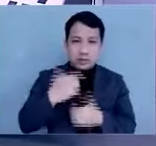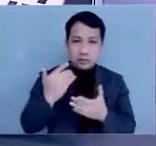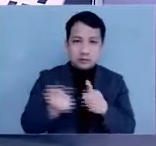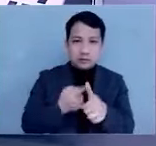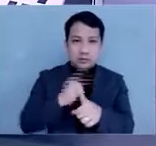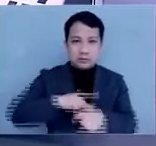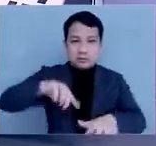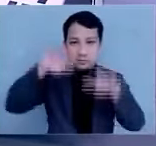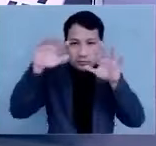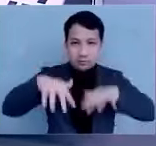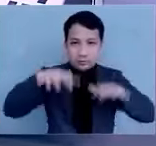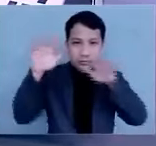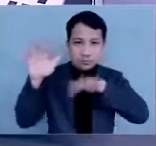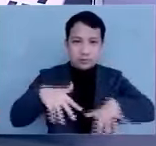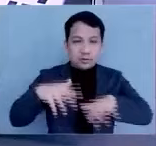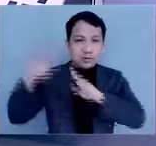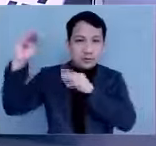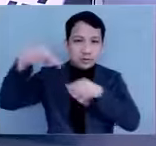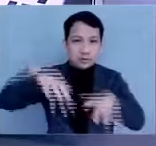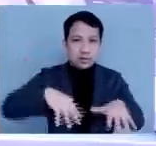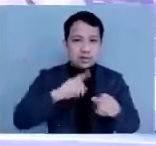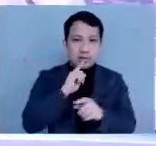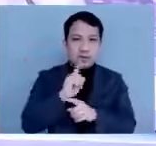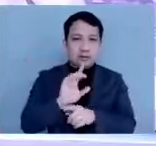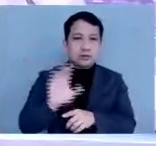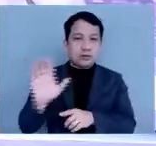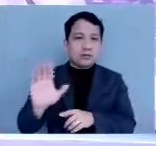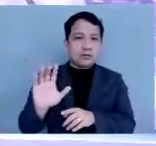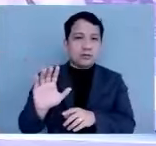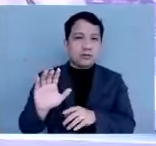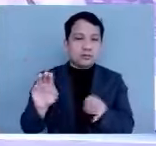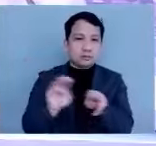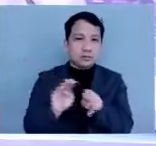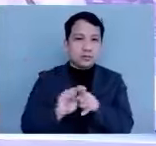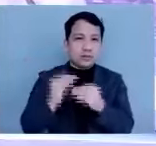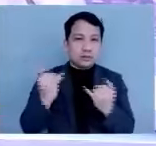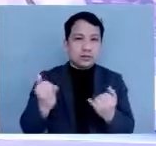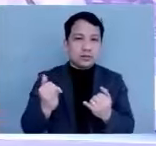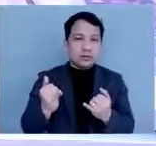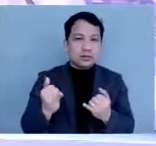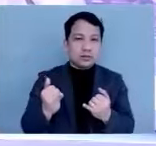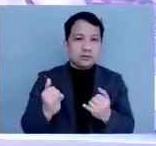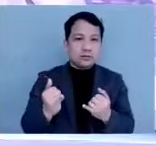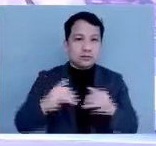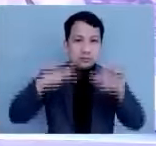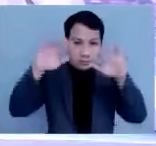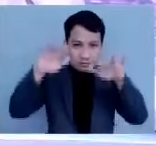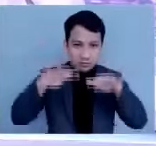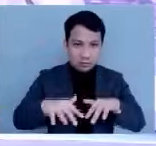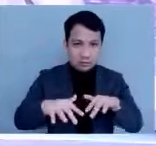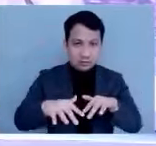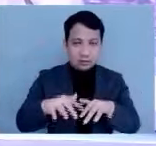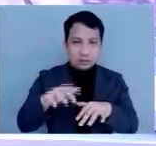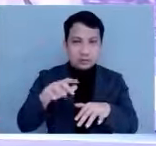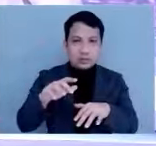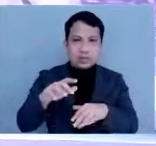bababa pa yan mula sa mga bundok kagaya po dyan sa Marikina. Mag-ingat po kayo dahil yung ulang po papatak ngayon dyan sa may Sierra Madre